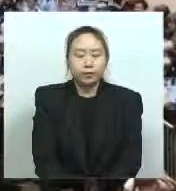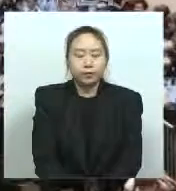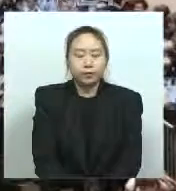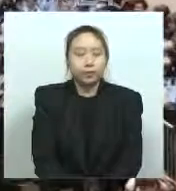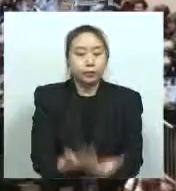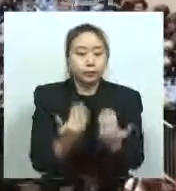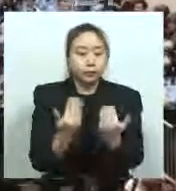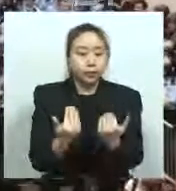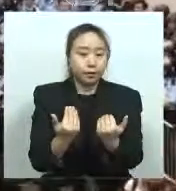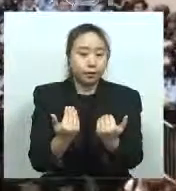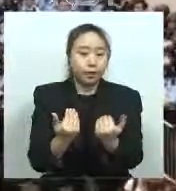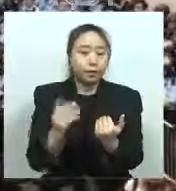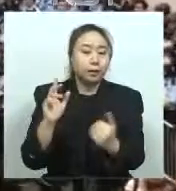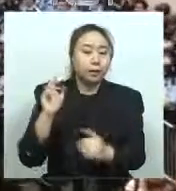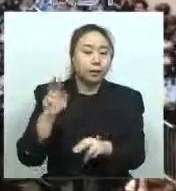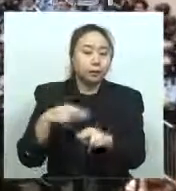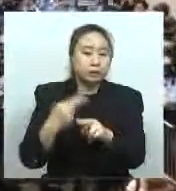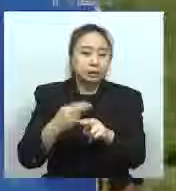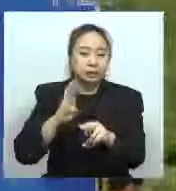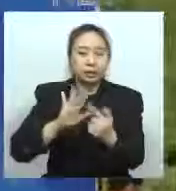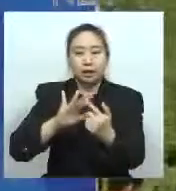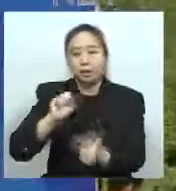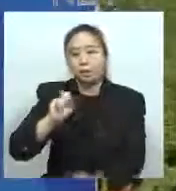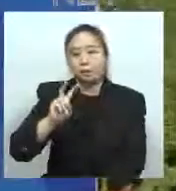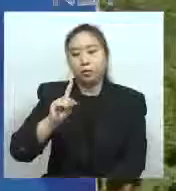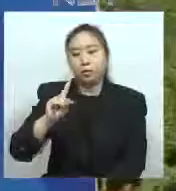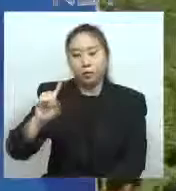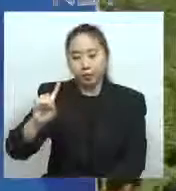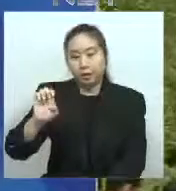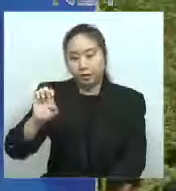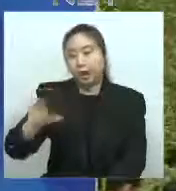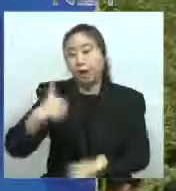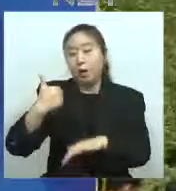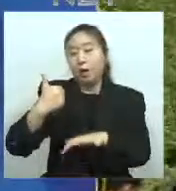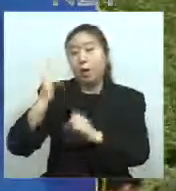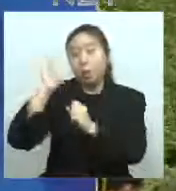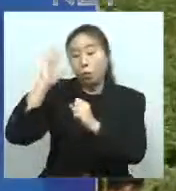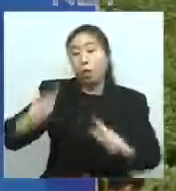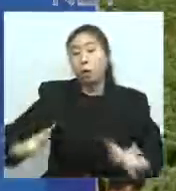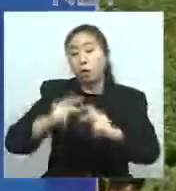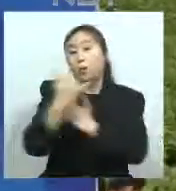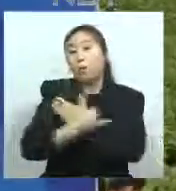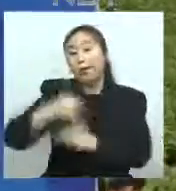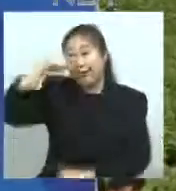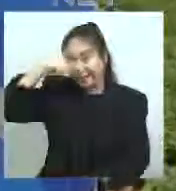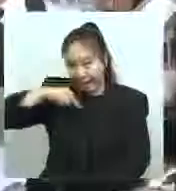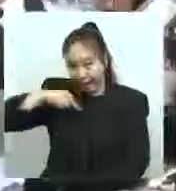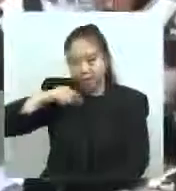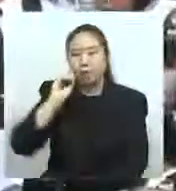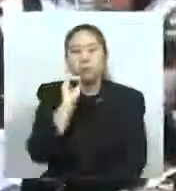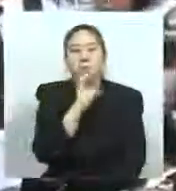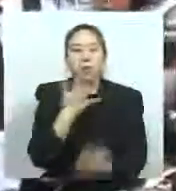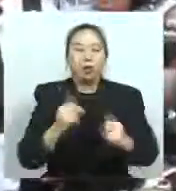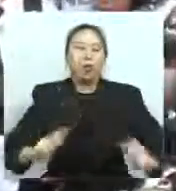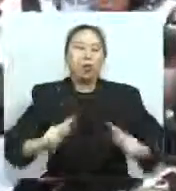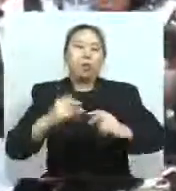ทางด้านนางสาวบุษดีสันติพิทักษ์อธิบดีกรมสารานิเทศและโฆษกกระทรวงการต่างประเทศของไทยนะคะบอกว่าก